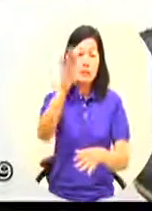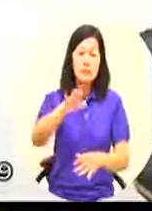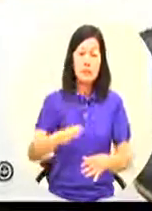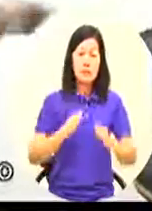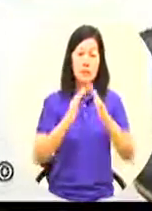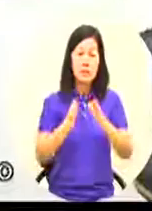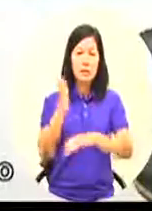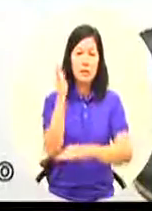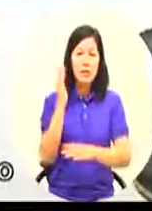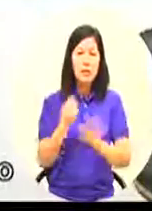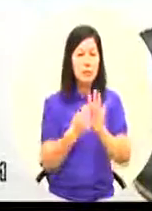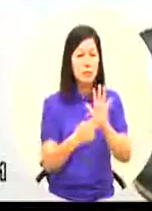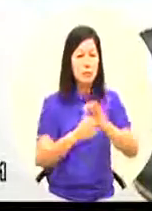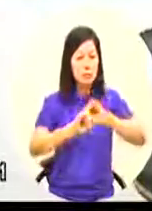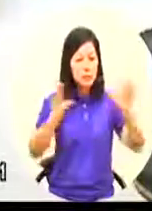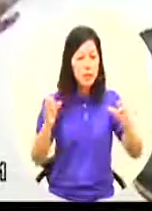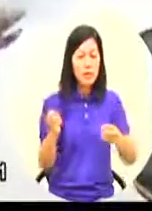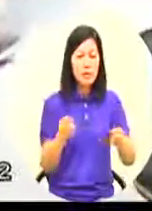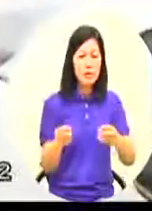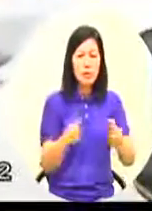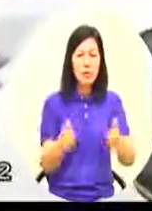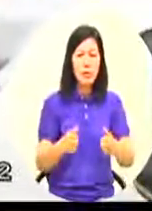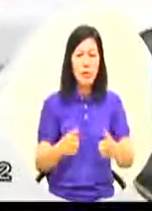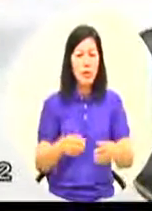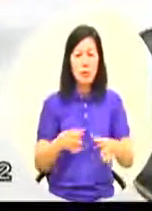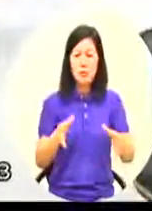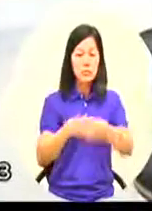听会、说明会、协调会都不用开了啊。